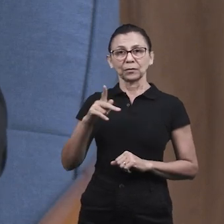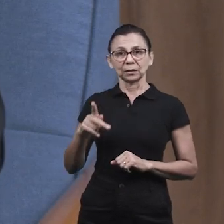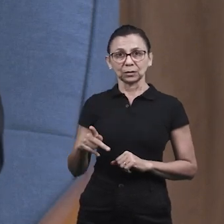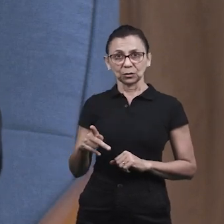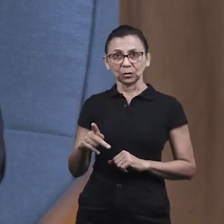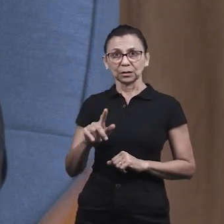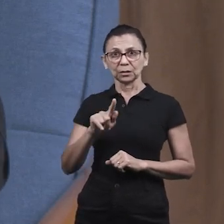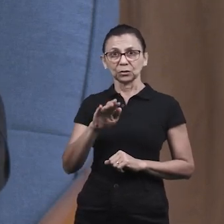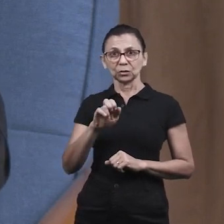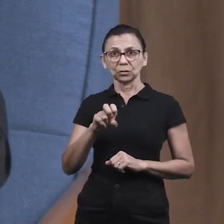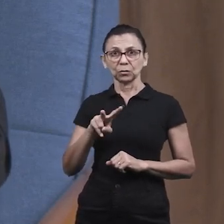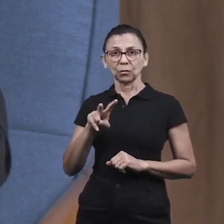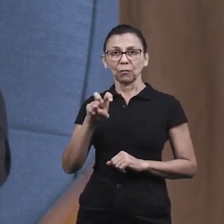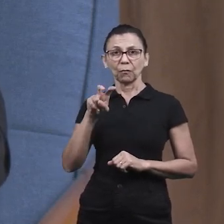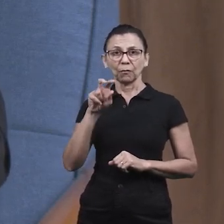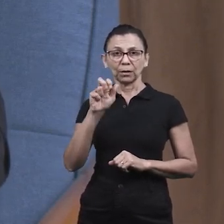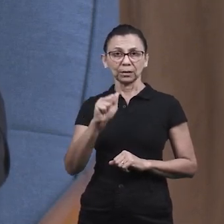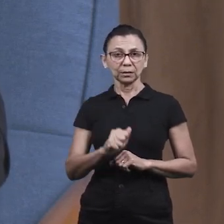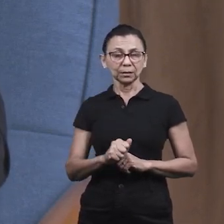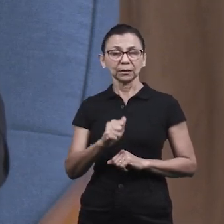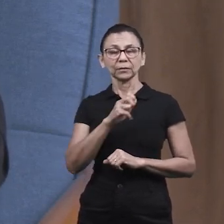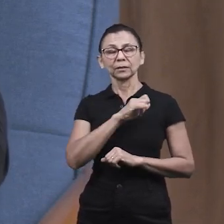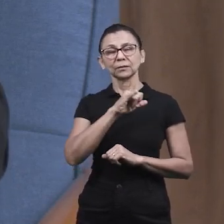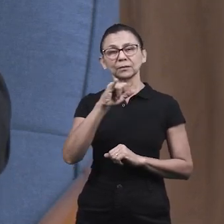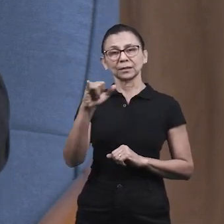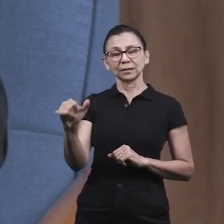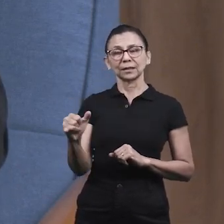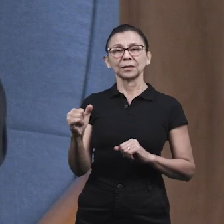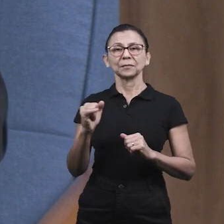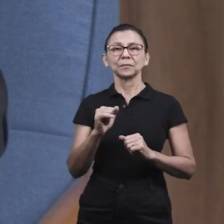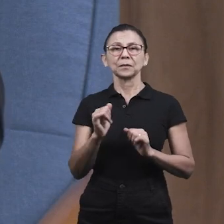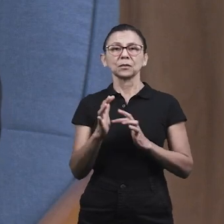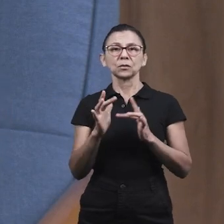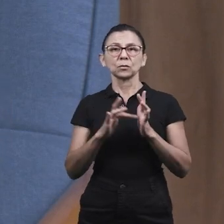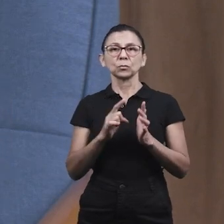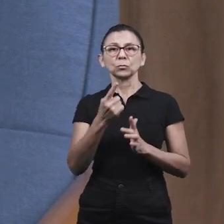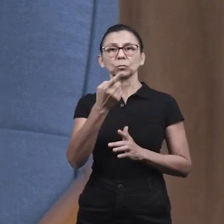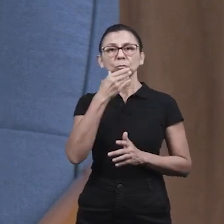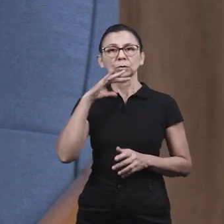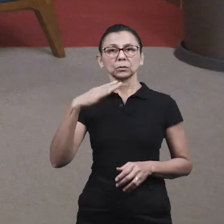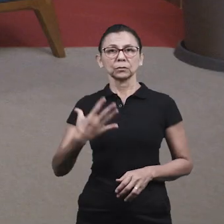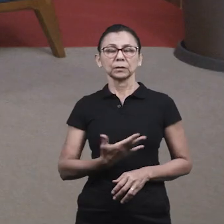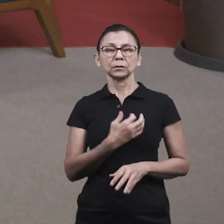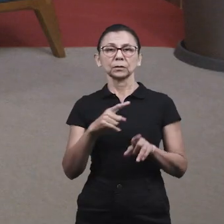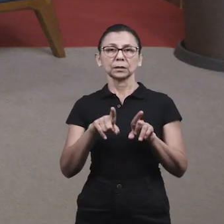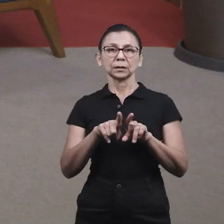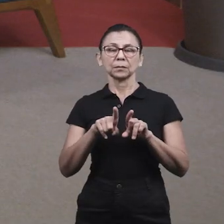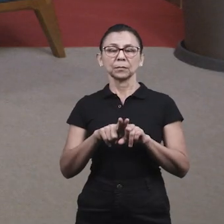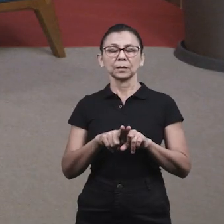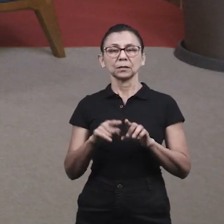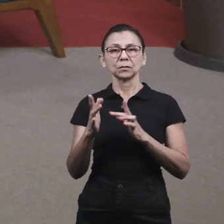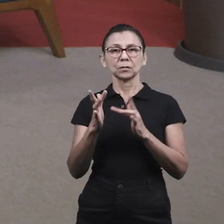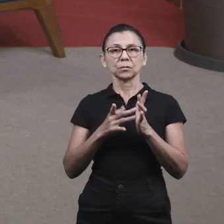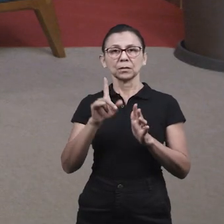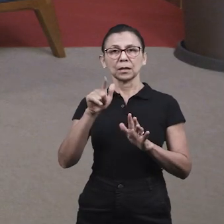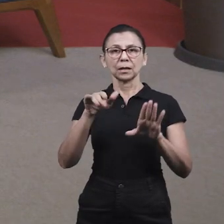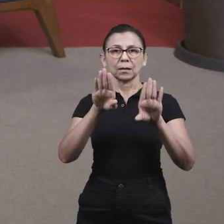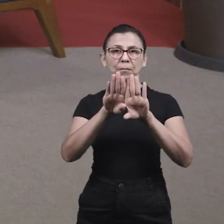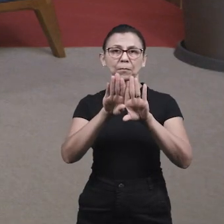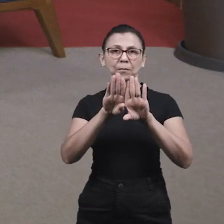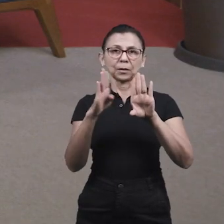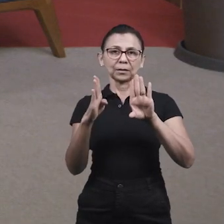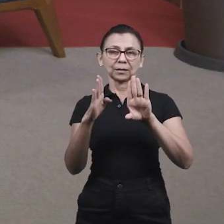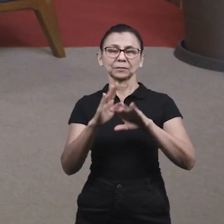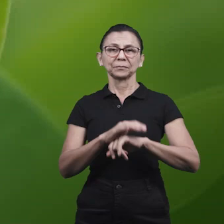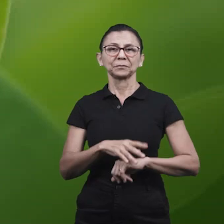dans le thématique Jésus le seul sauveur, parlera sur le sujet Jésus à la porte. Assistez maintenant